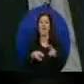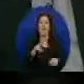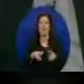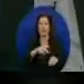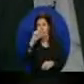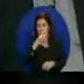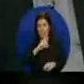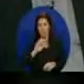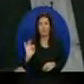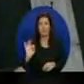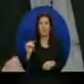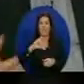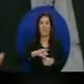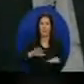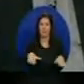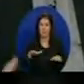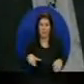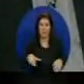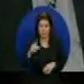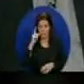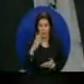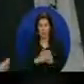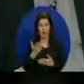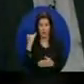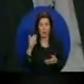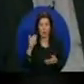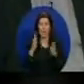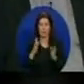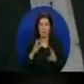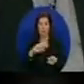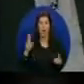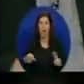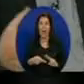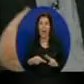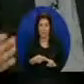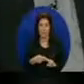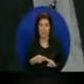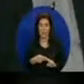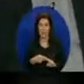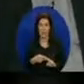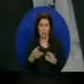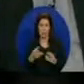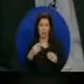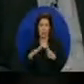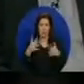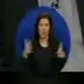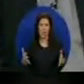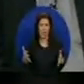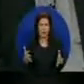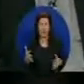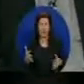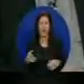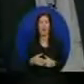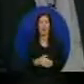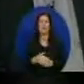נפט בים. אתם יודעים, היו אסונות עולמיים בקנה מידה הרבה יותר גדול, כמו האסון של אקסון ולדז או של מפרץ